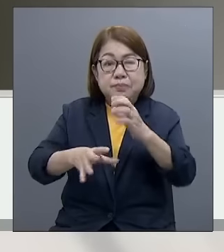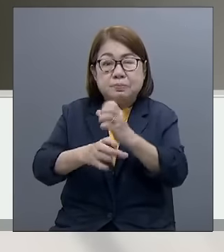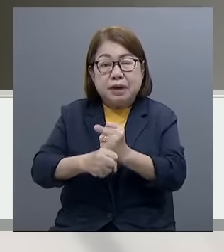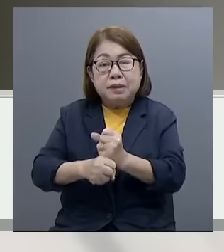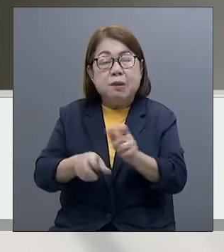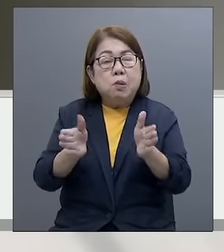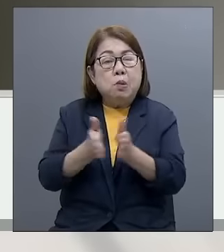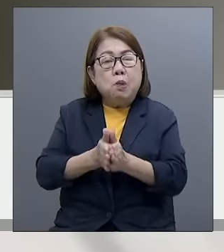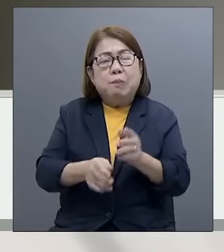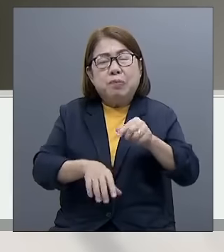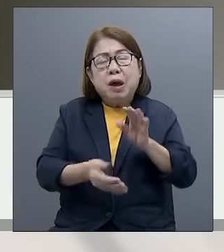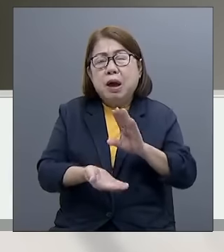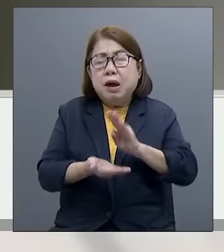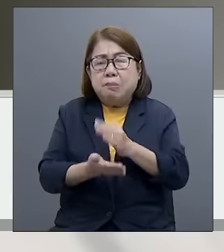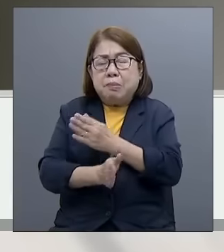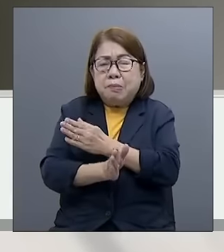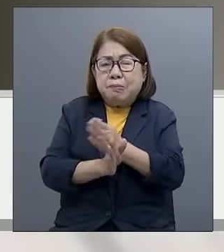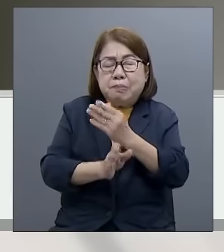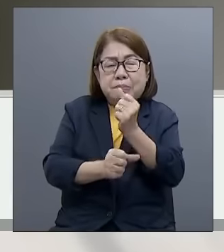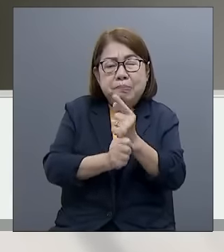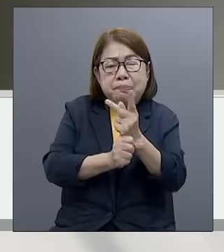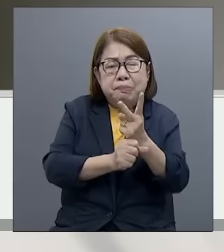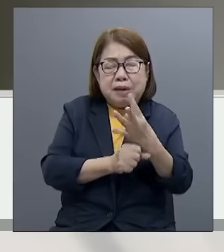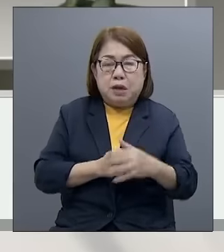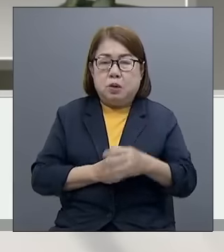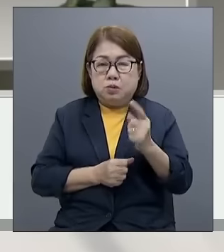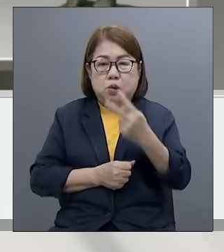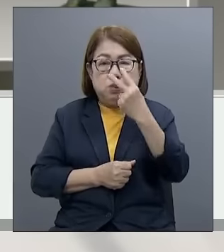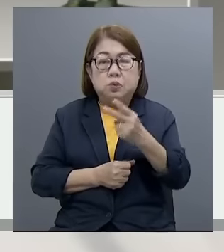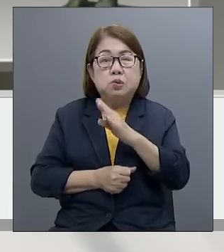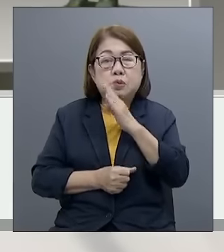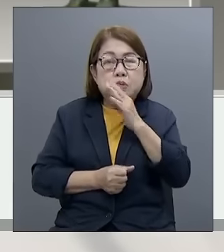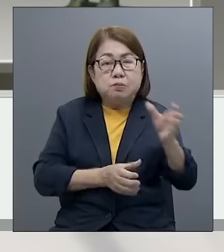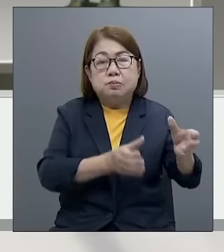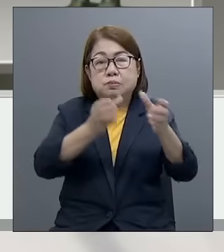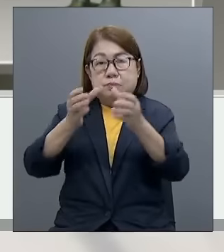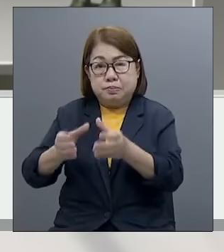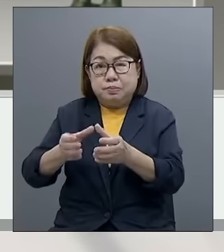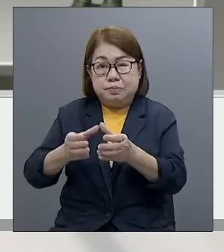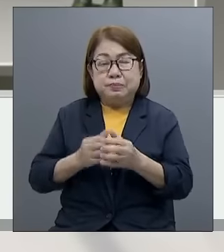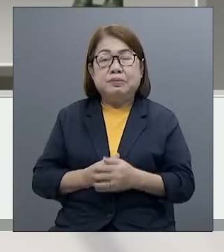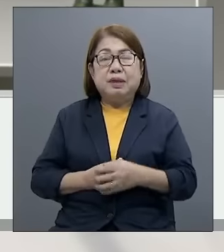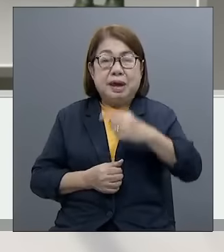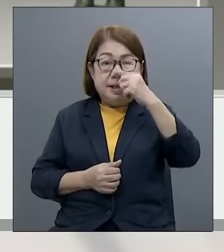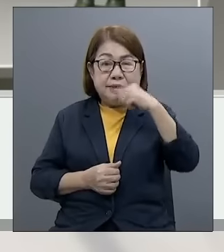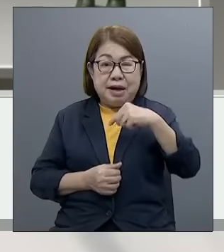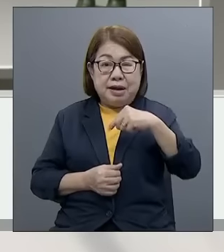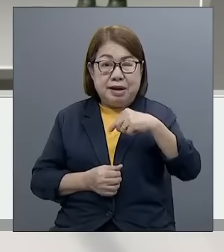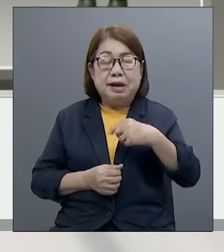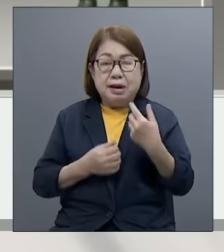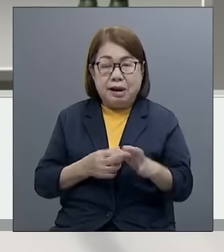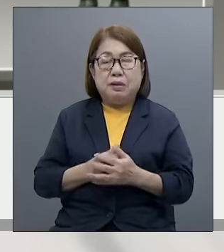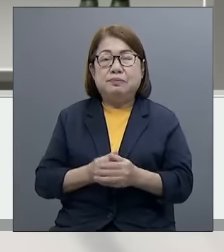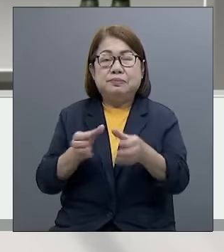ตามดีศาทำให้ต้องติดตามนะคะว่าเมื่อนำมาจัดแสดงที่พิพิธภัณฑ์ทัสถานแห่งชาติพระนครจะให้